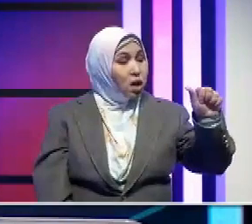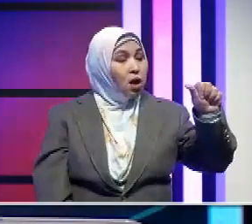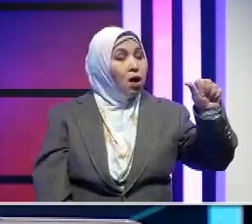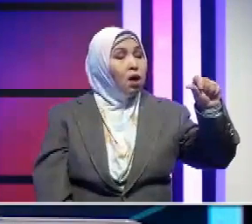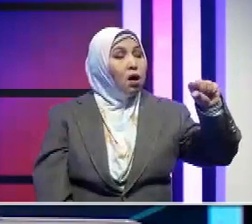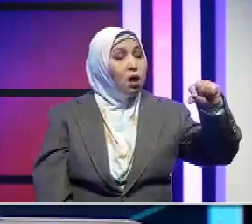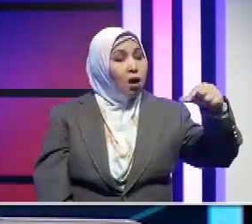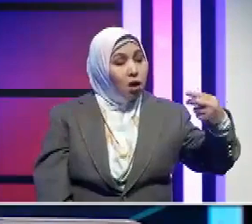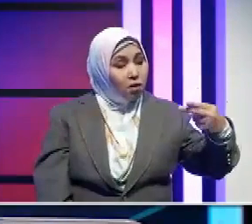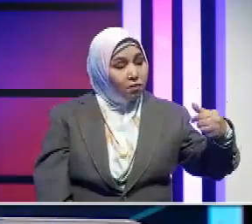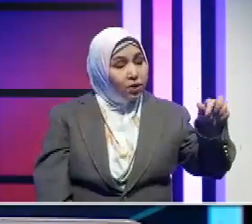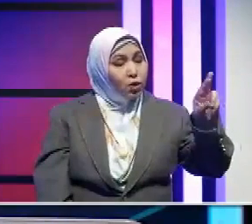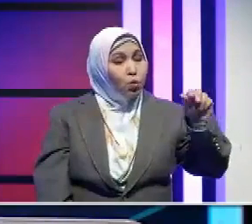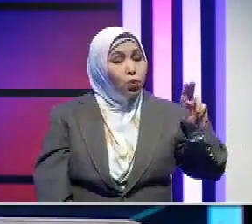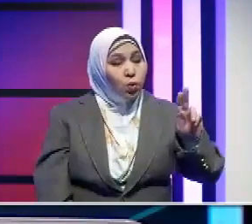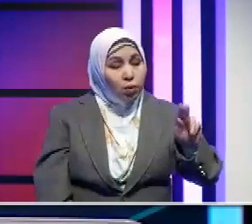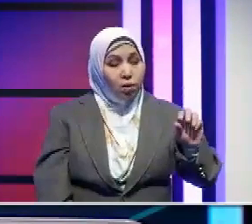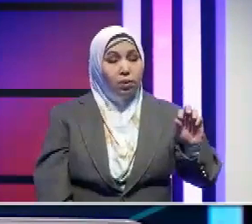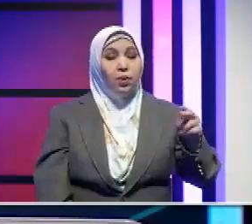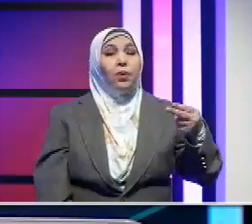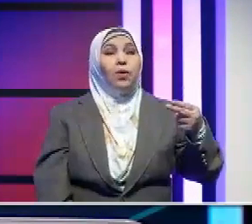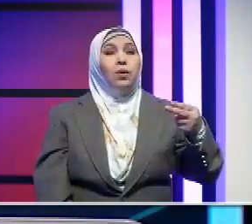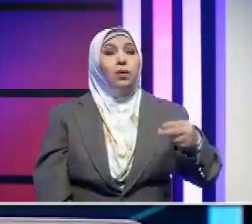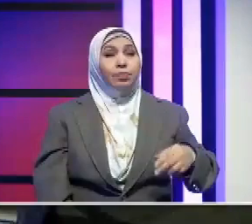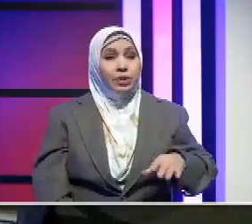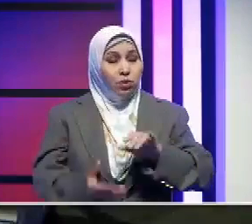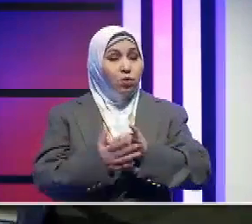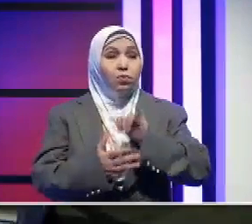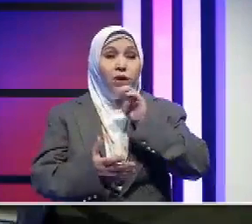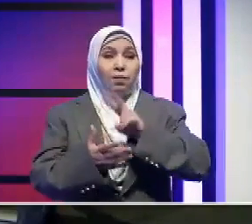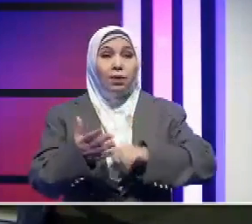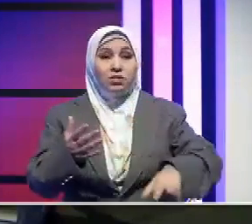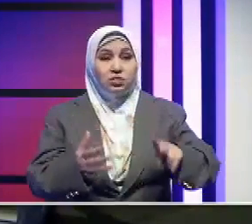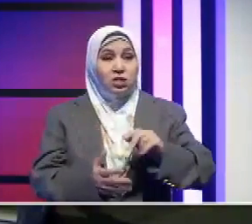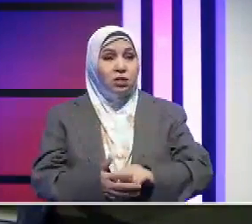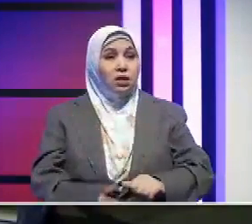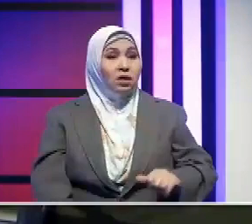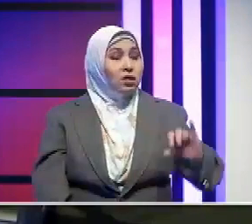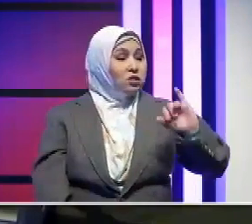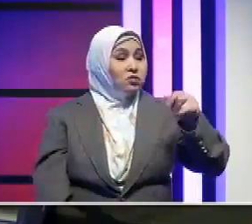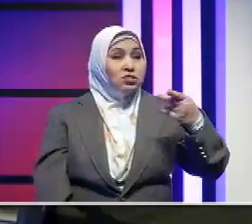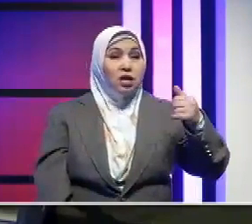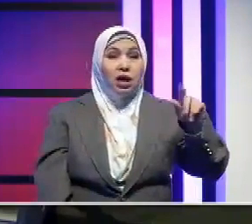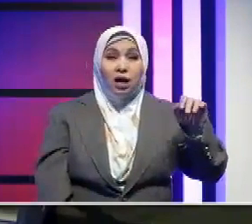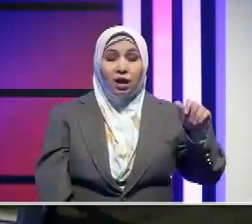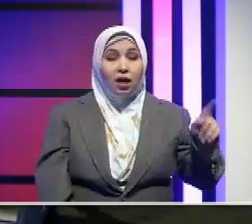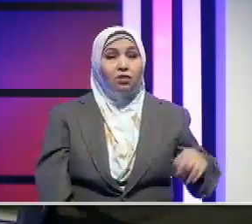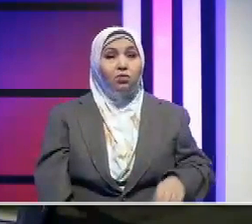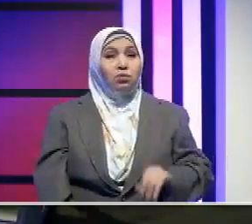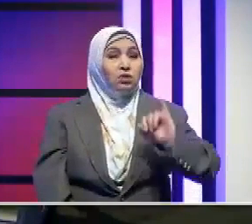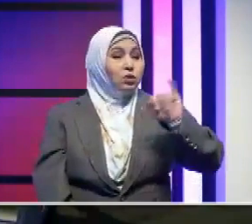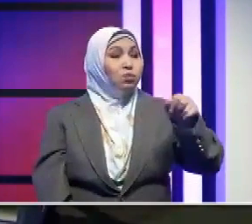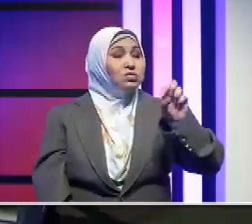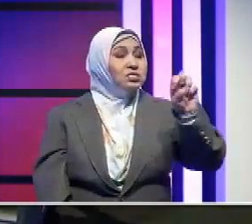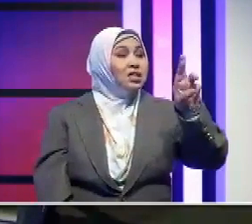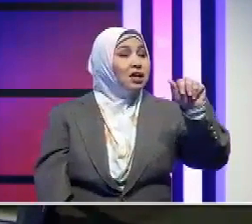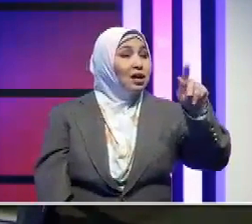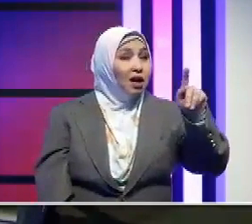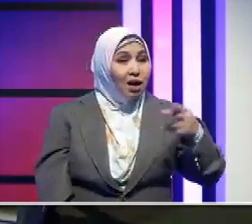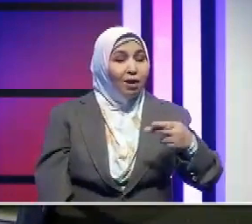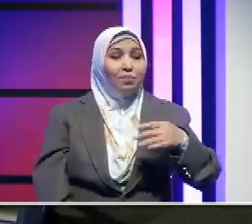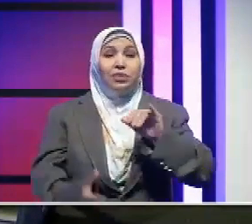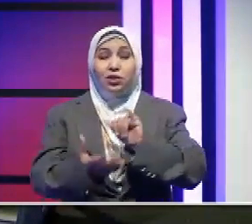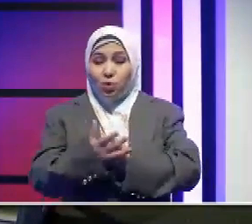Wastaghfiru. Satu saja. Itu bukan dia baca cara tadi jiharkah ustaz ya. Itu jerkah. Itu jerkah Safas. Bukan Allah. Bacaannya.